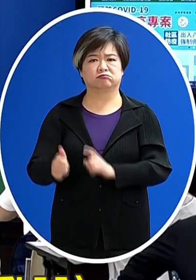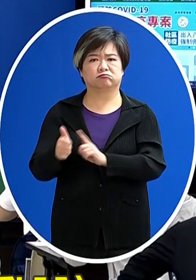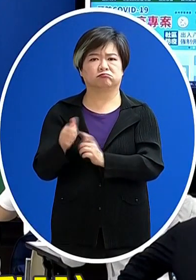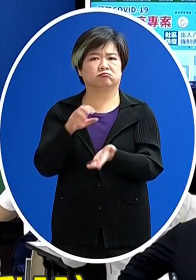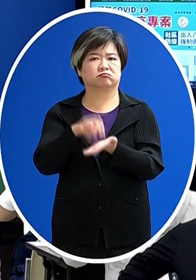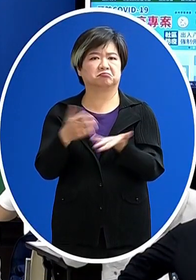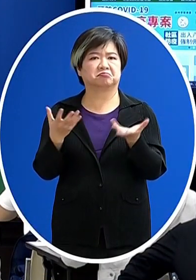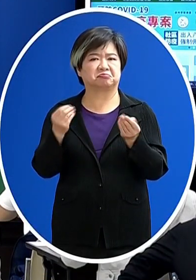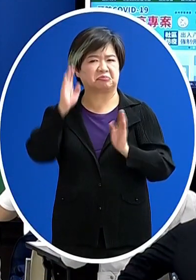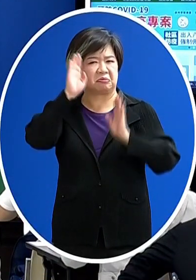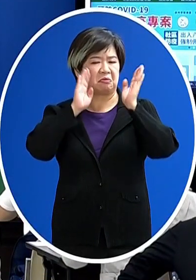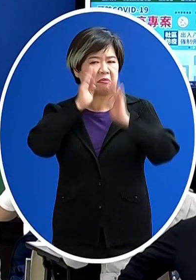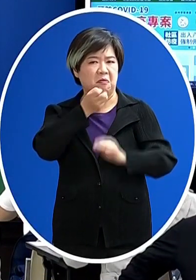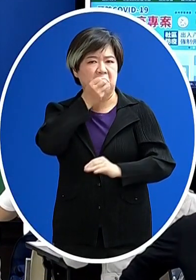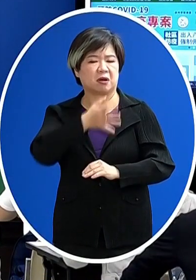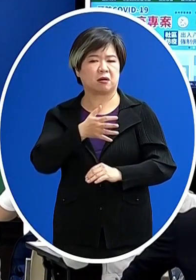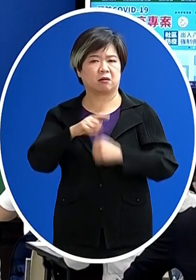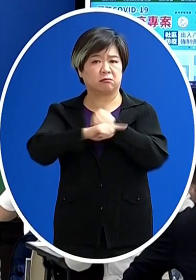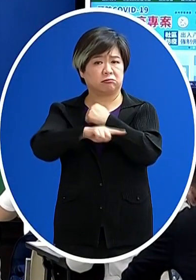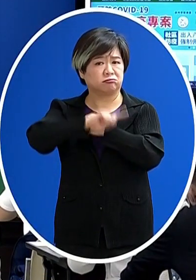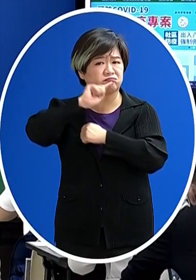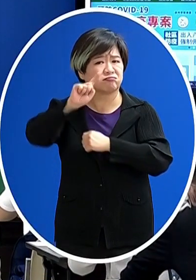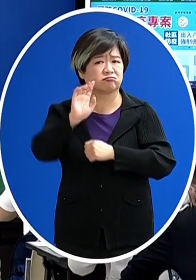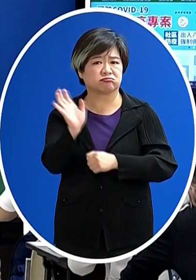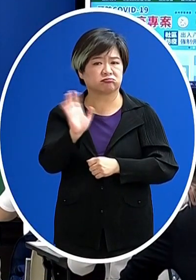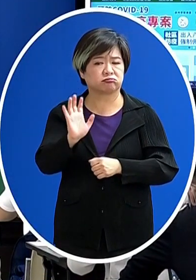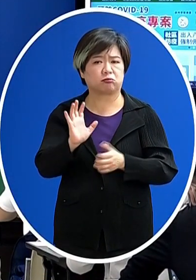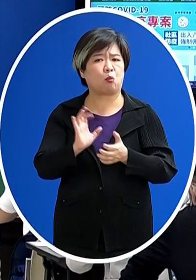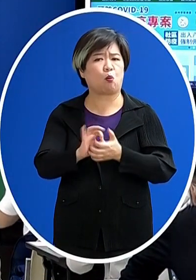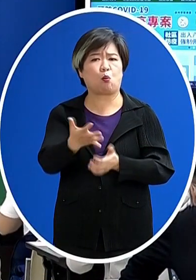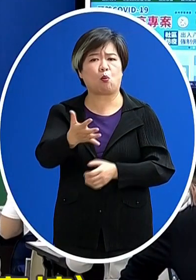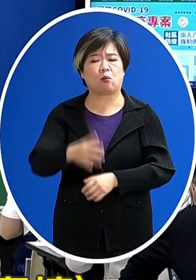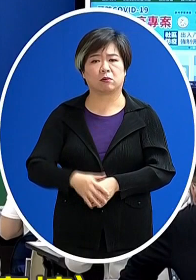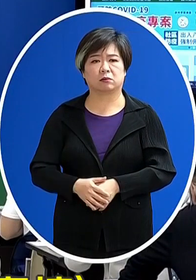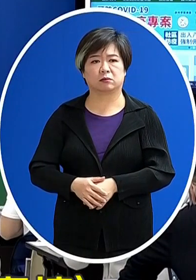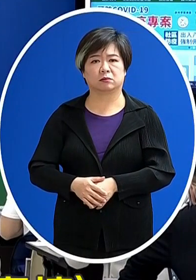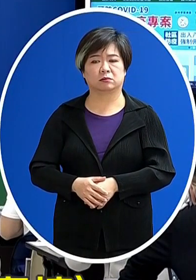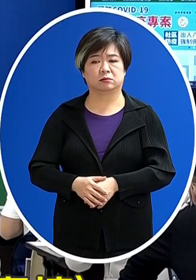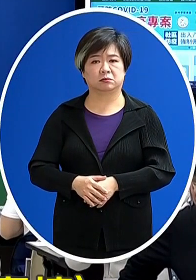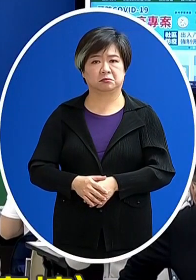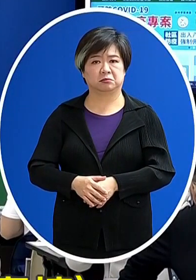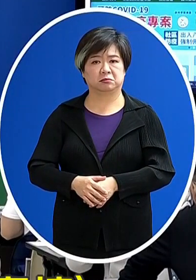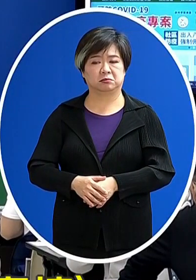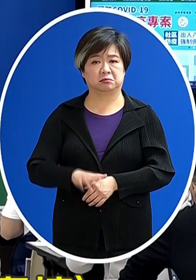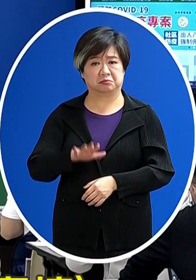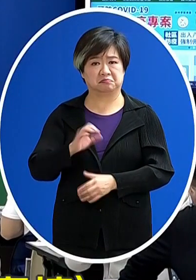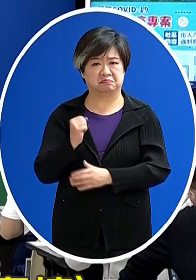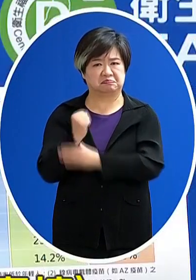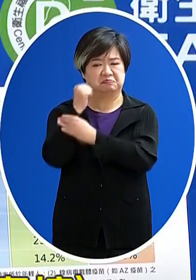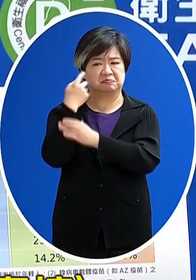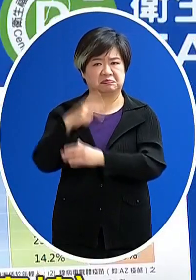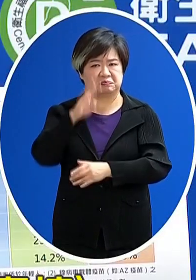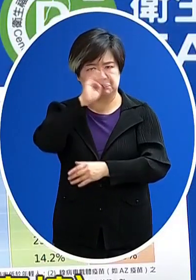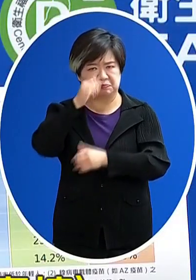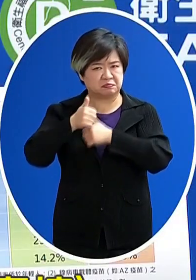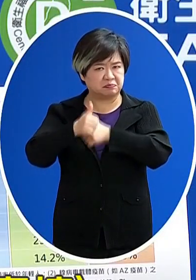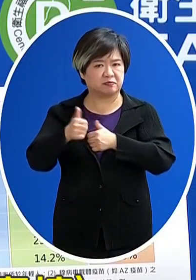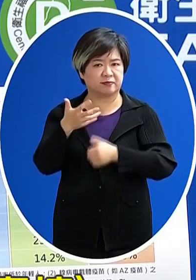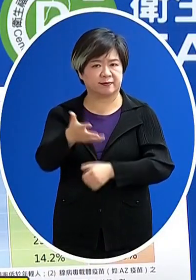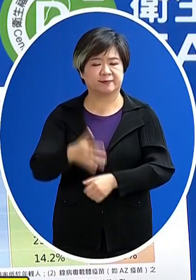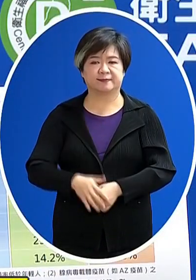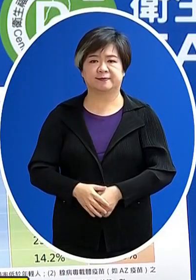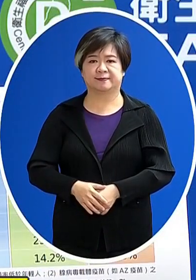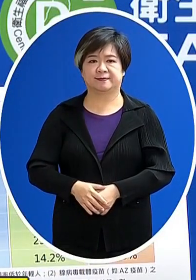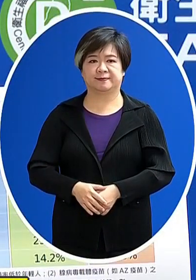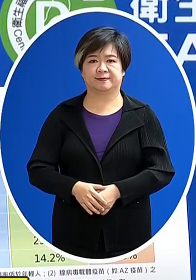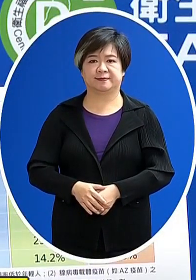乱说，那为什么不提告？那原因为何？那支不支持来调查这件事情？